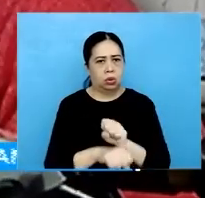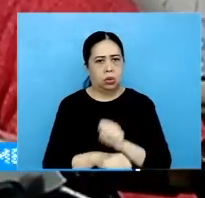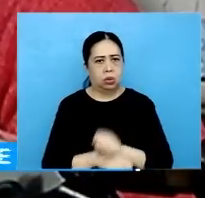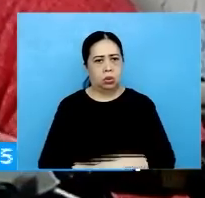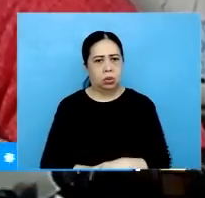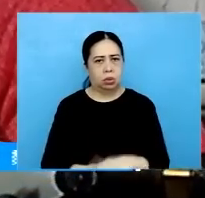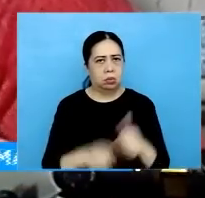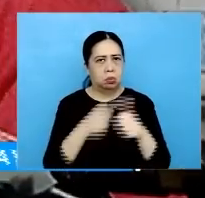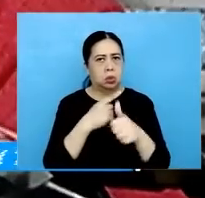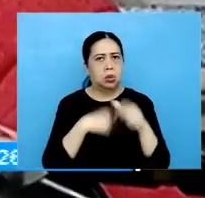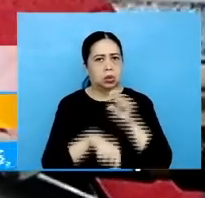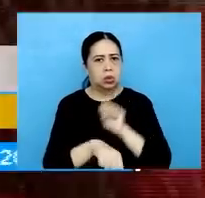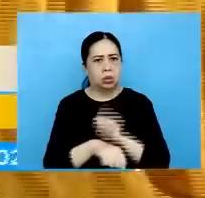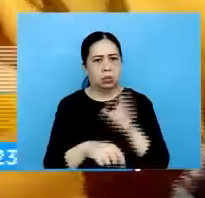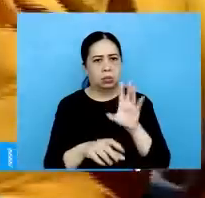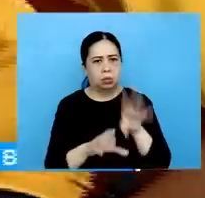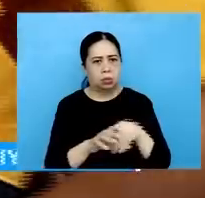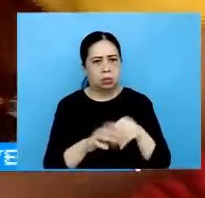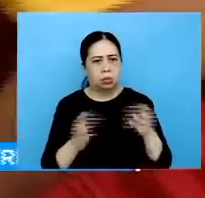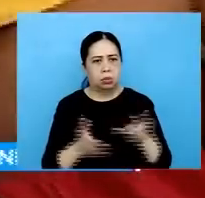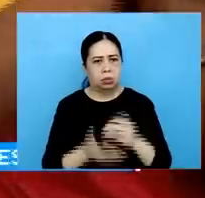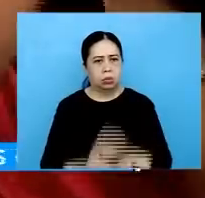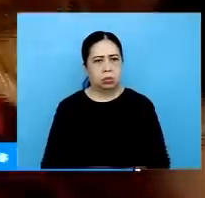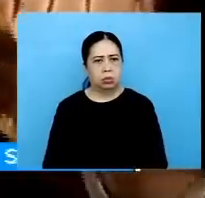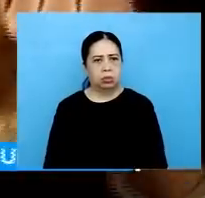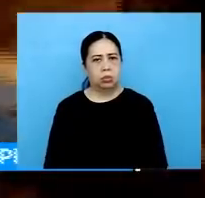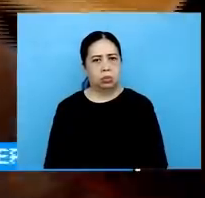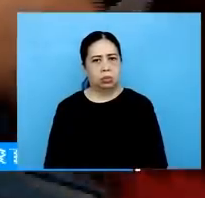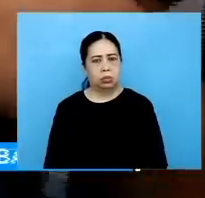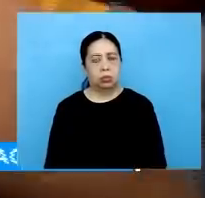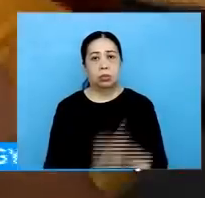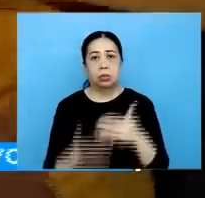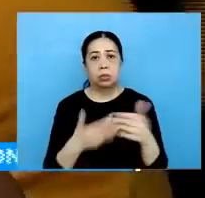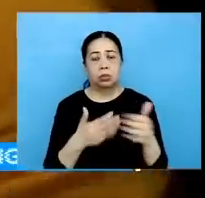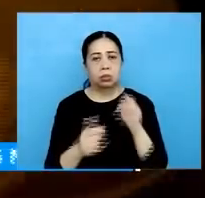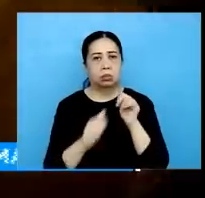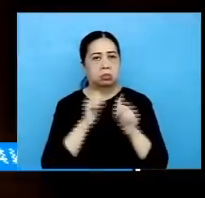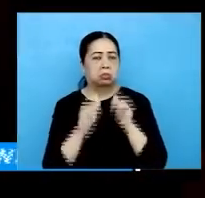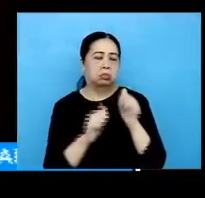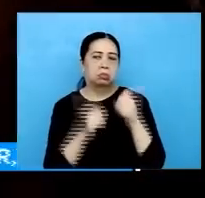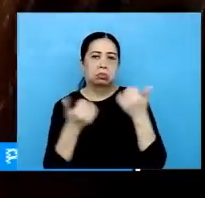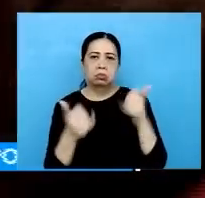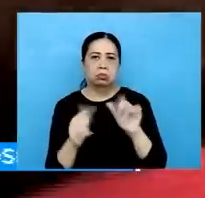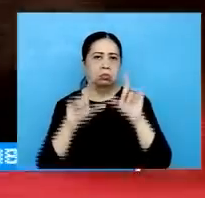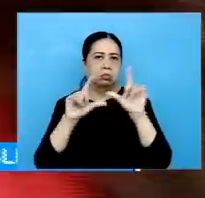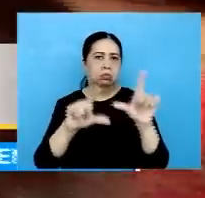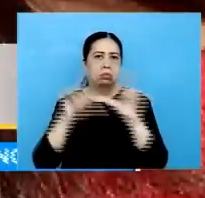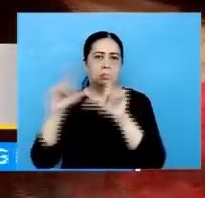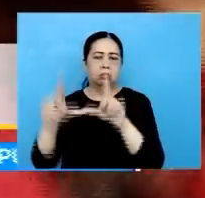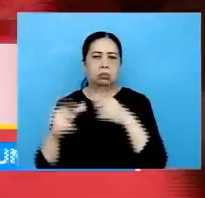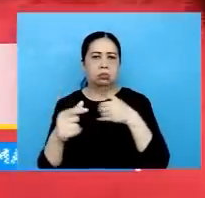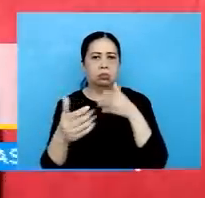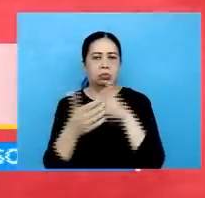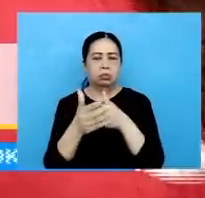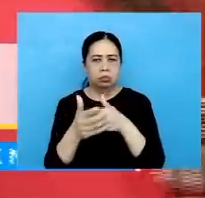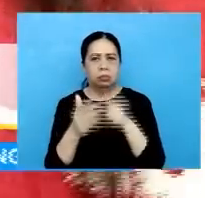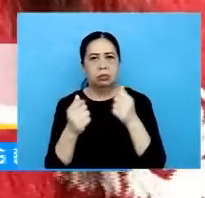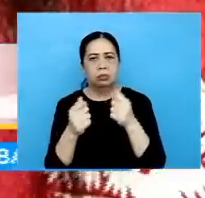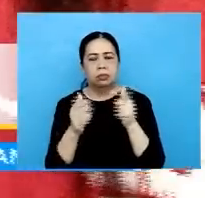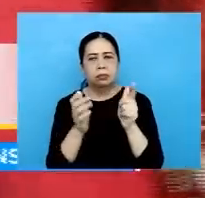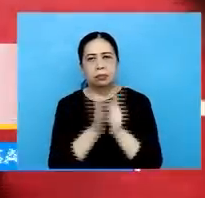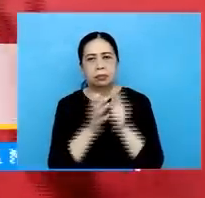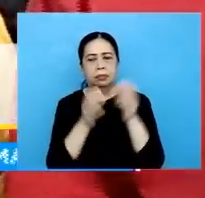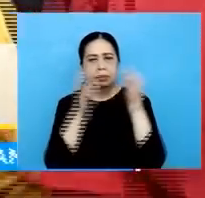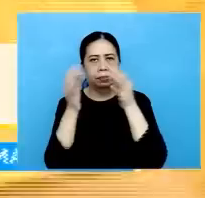lang namin masangkot sa ganito. Sa kabila ng pagtanggi, mahaharap ang dalawa sa reklamong paglabag sa Comprehensive